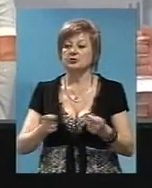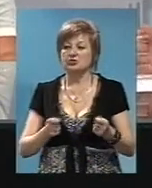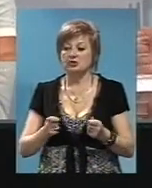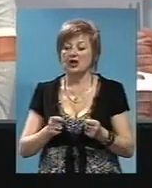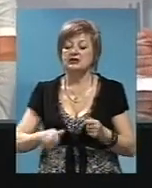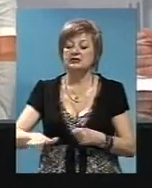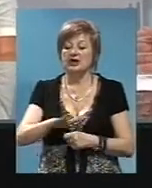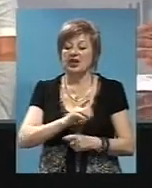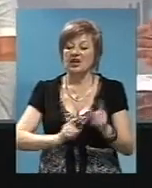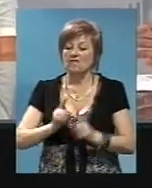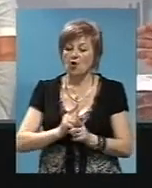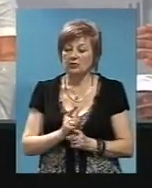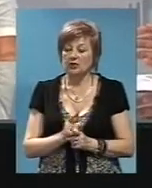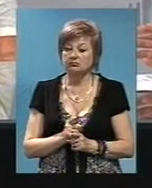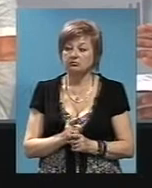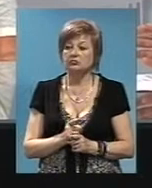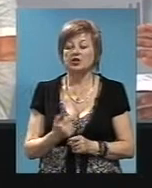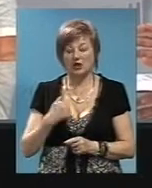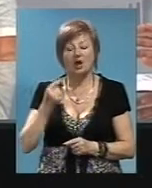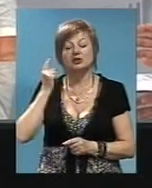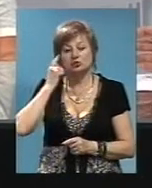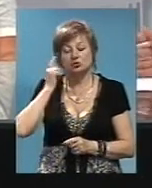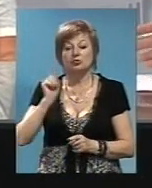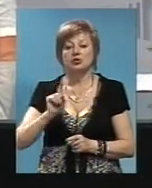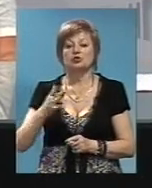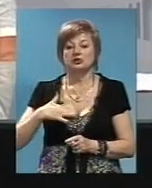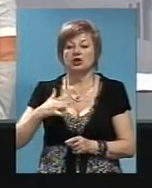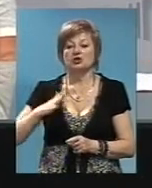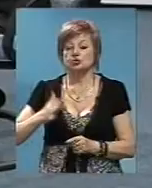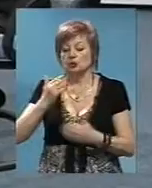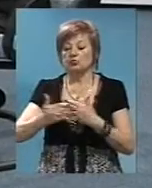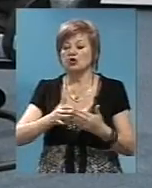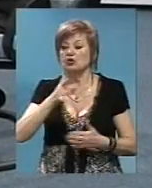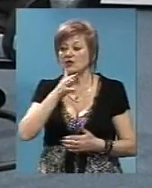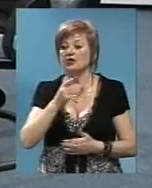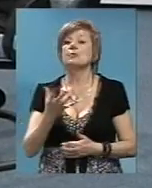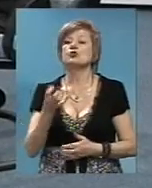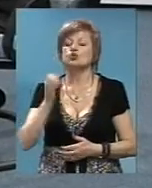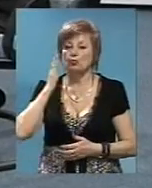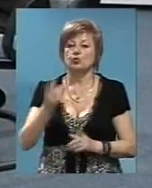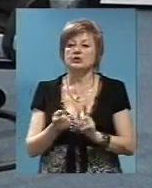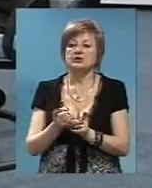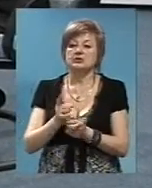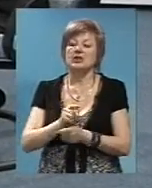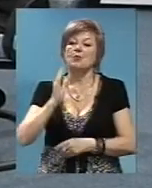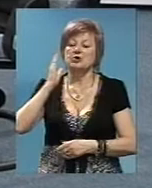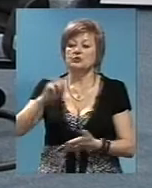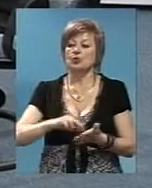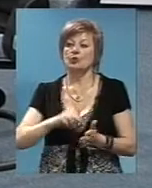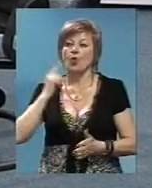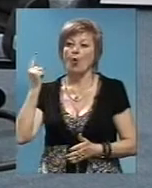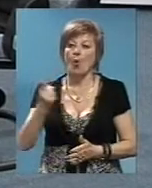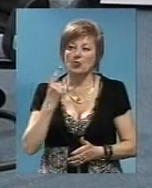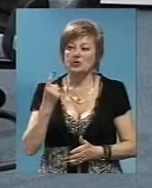адміністративно-територіальної реформи. І я думаю, що нас чекає в найближчий час іще одні зміни в перспективному плані області